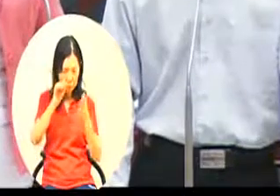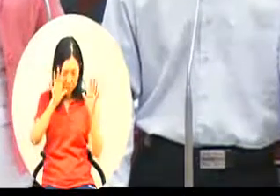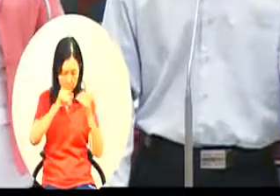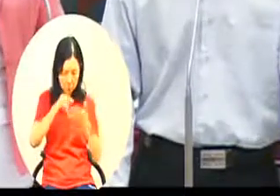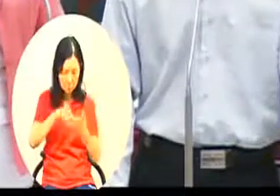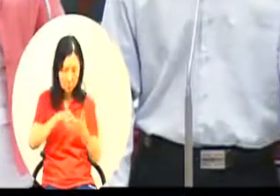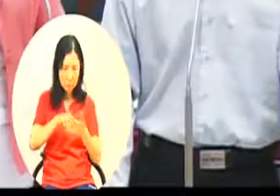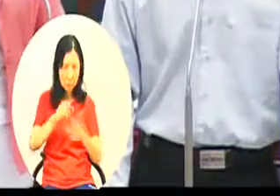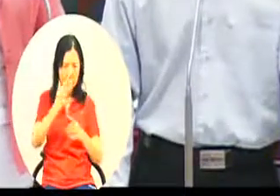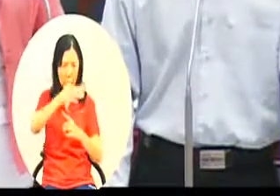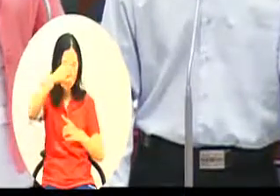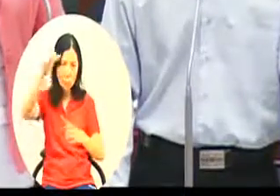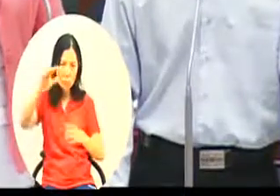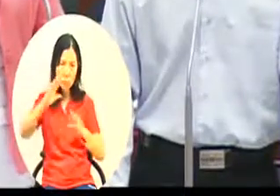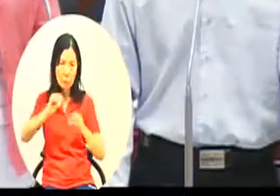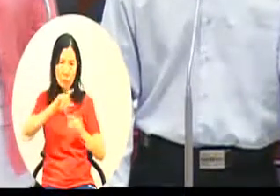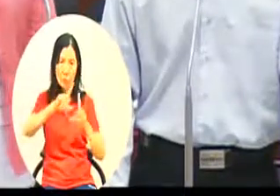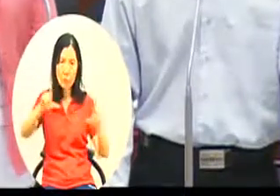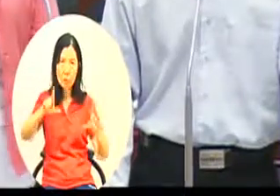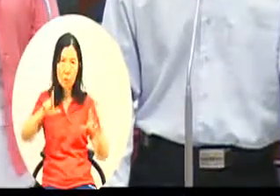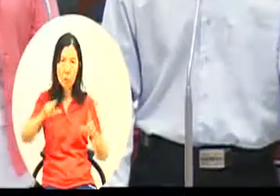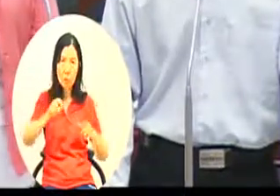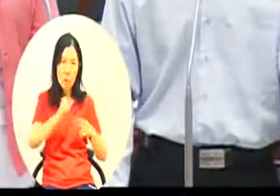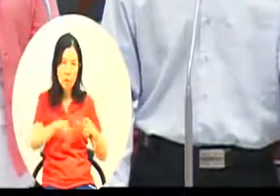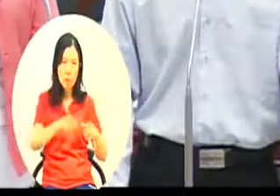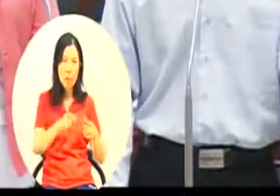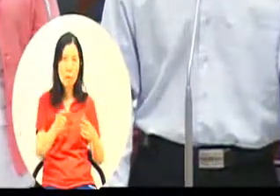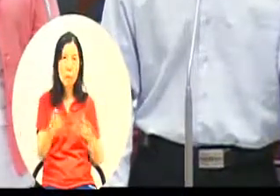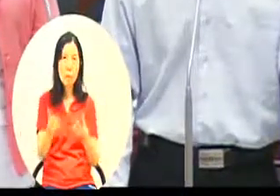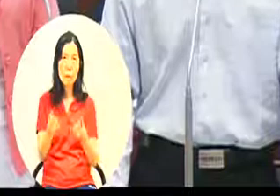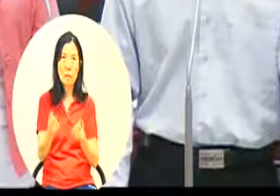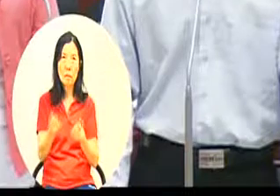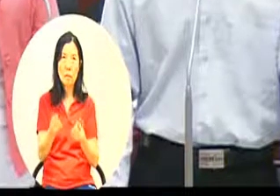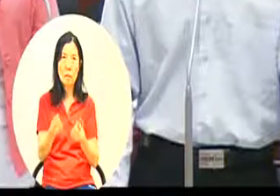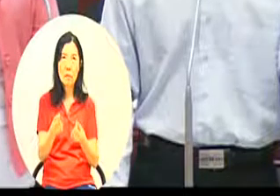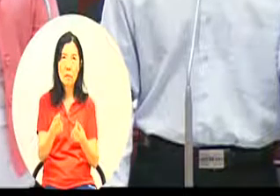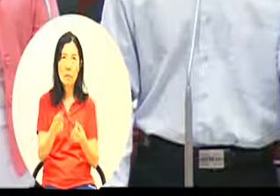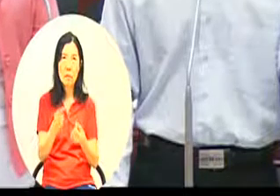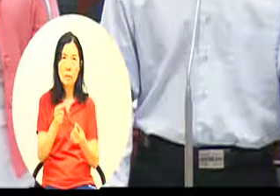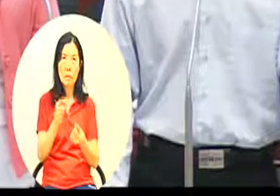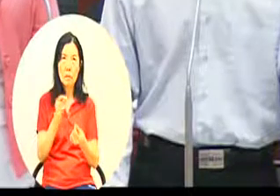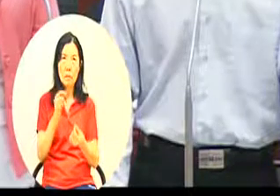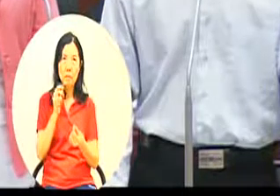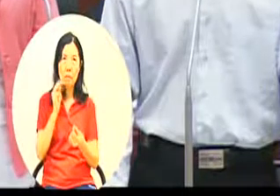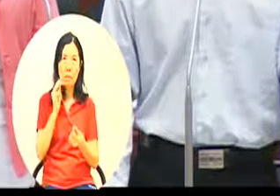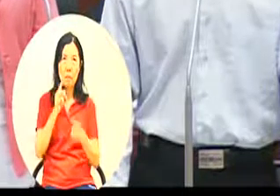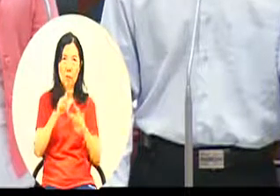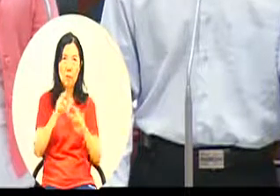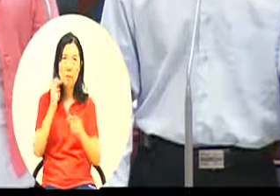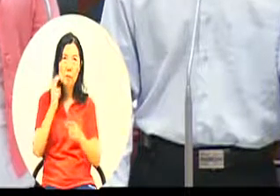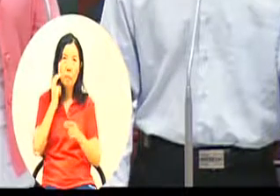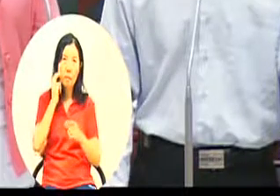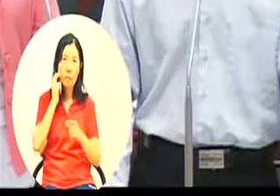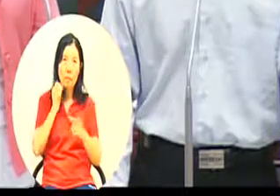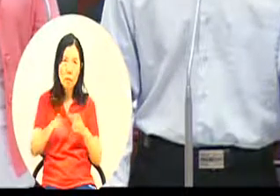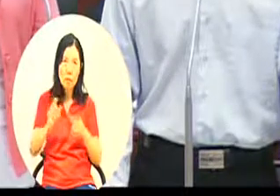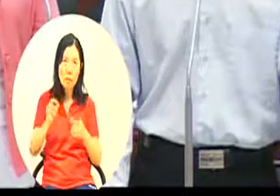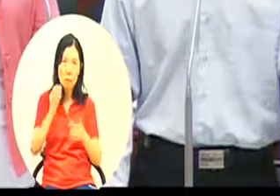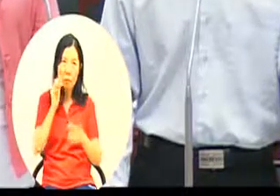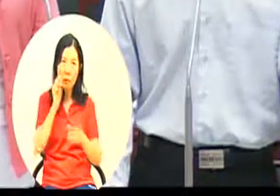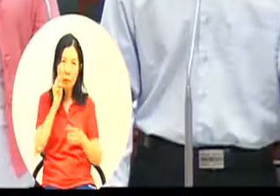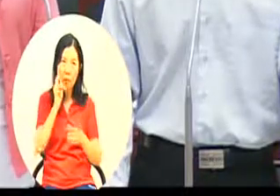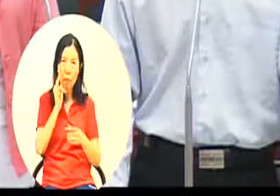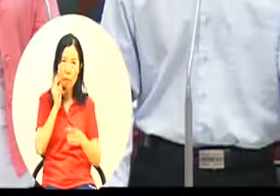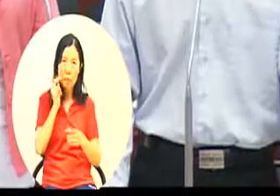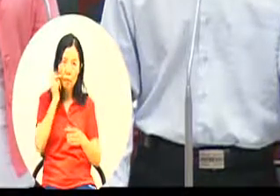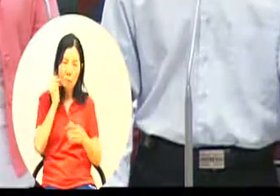山万大企业，伊嘛是用这脱硫渣白白拢中梗出来物件，然后他也是这